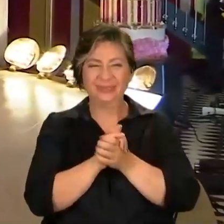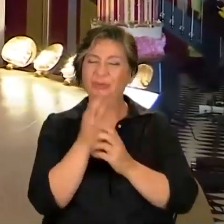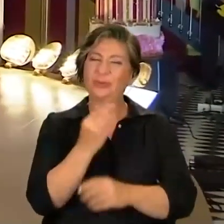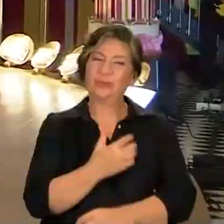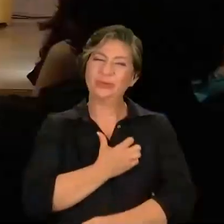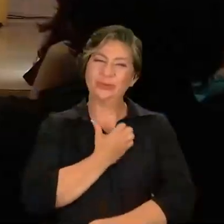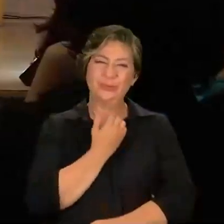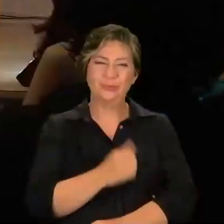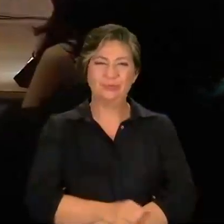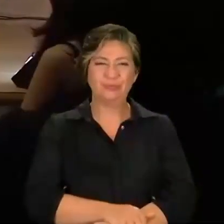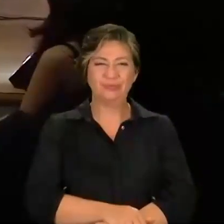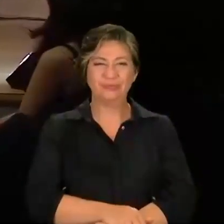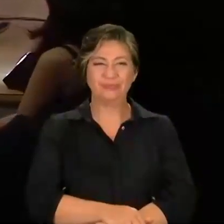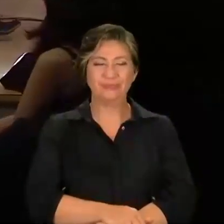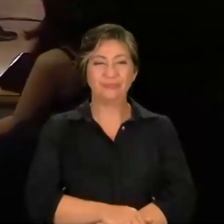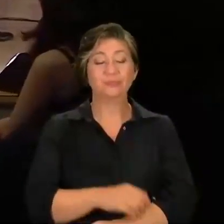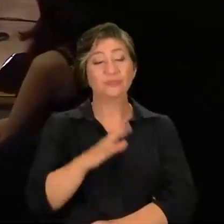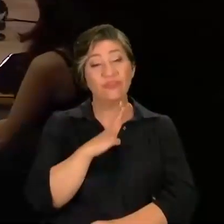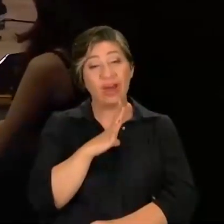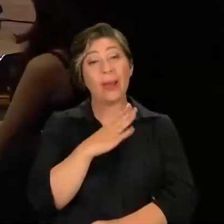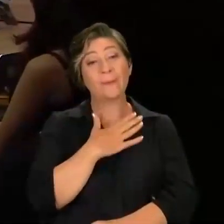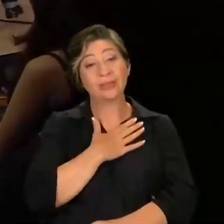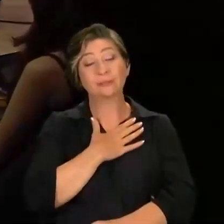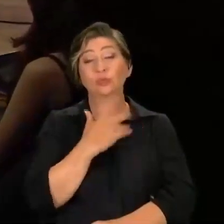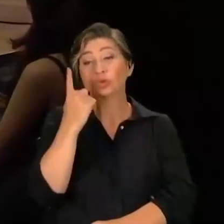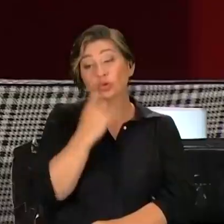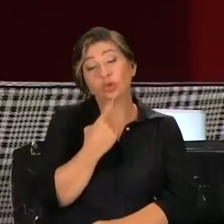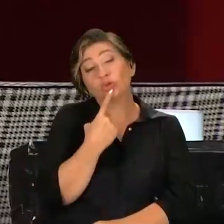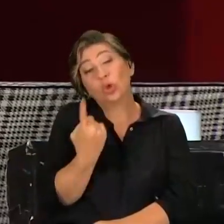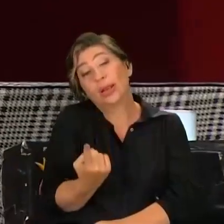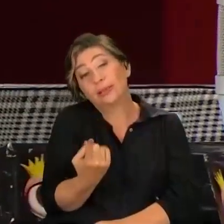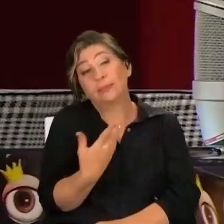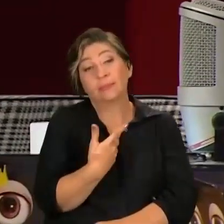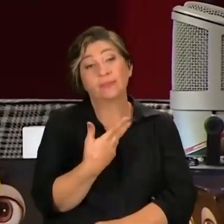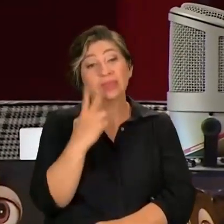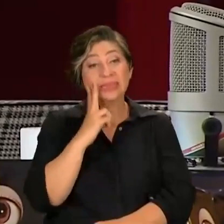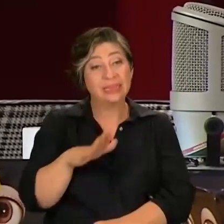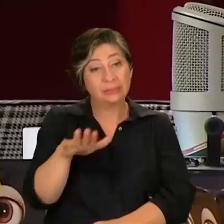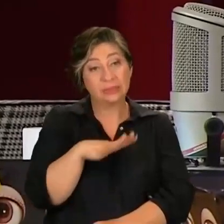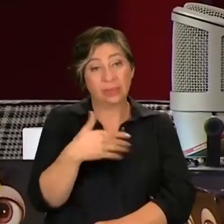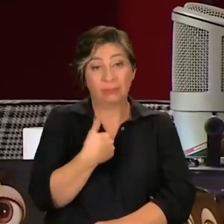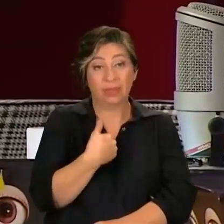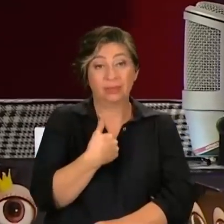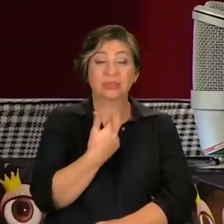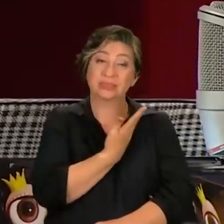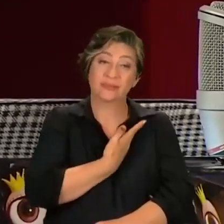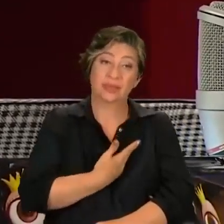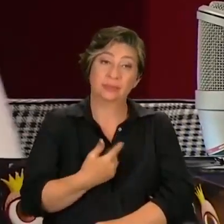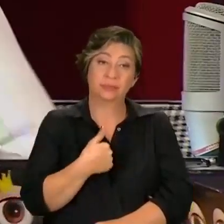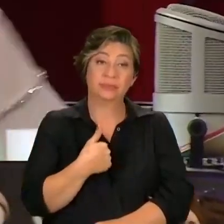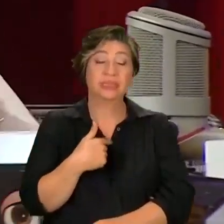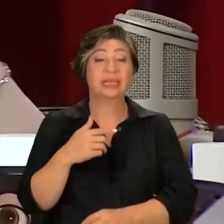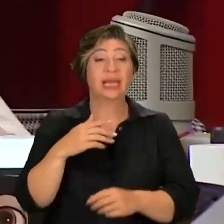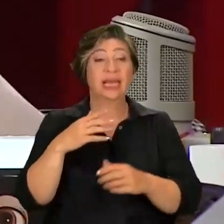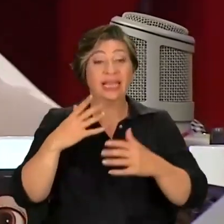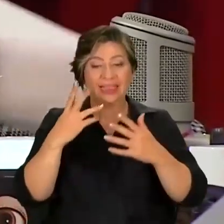Çok üzüldüm. Var ama öyle bir tarafım var. Şimdi sorulunca söyledim. Hani temizlerim ben. Severim temizlemi. Sen...